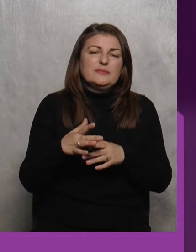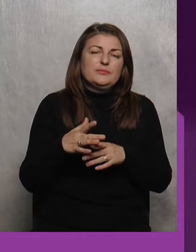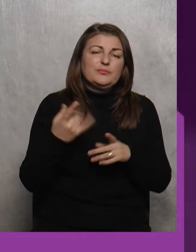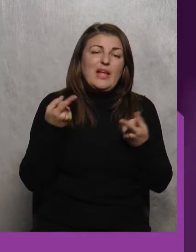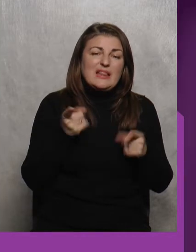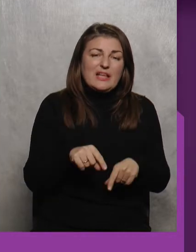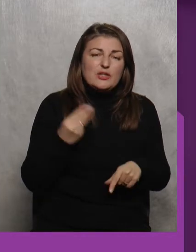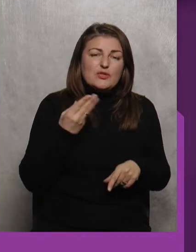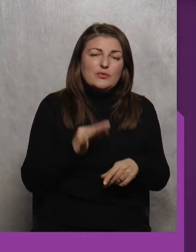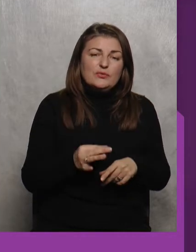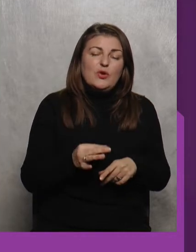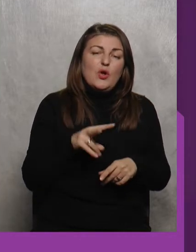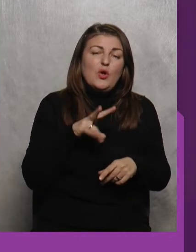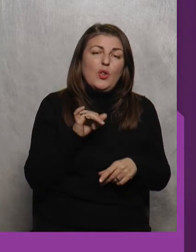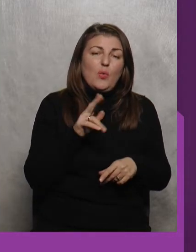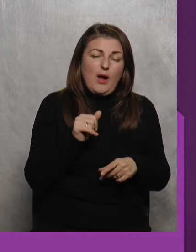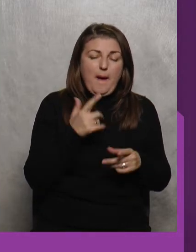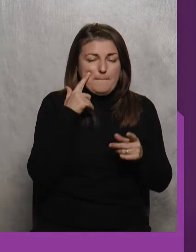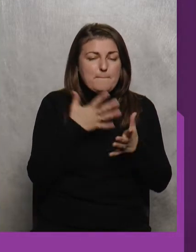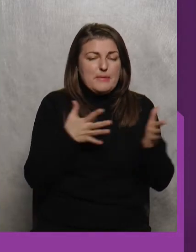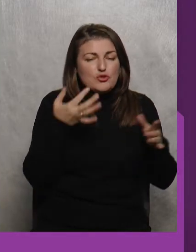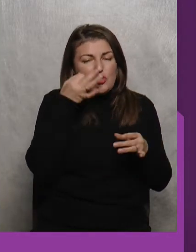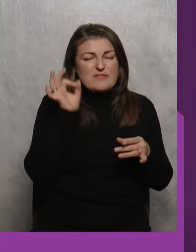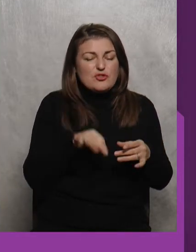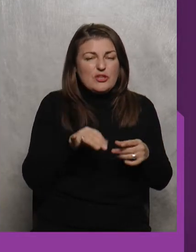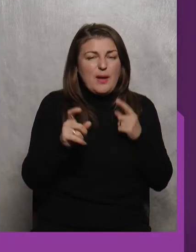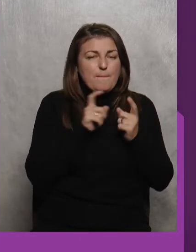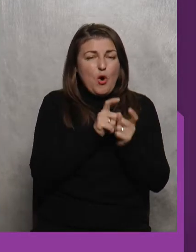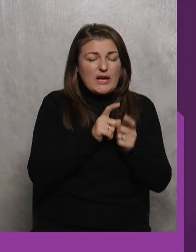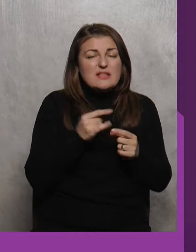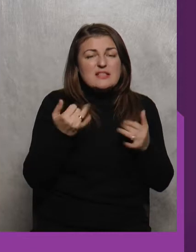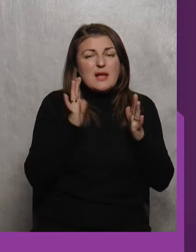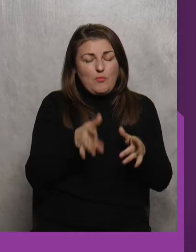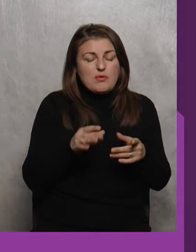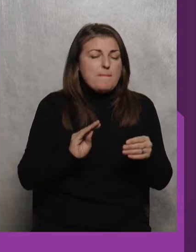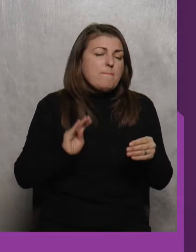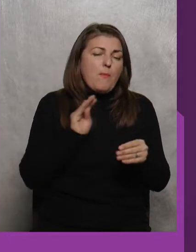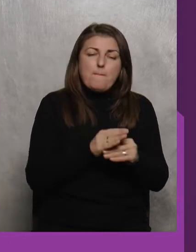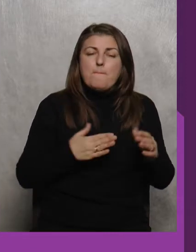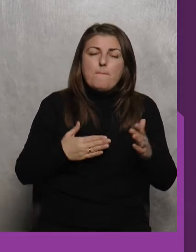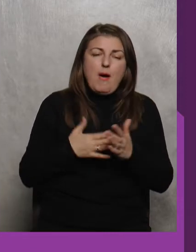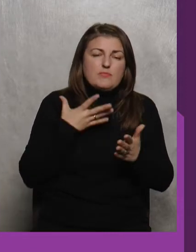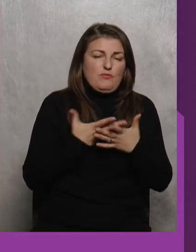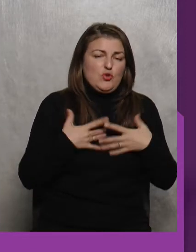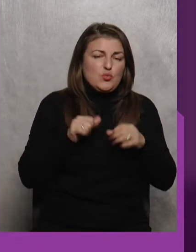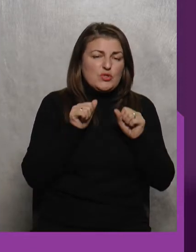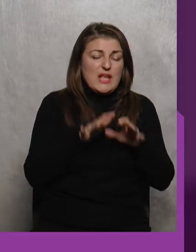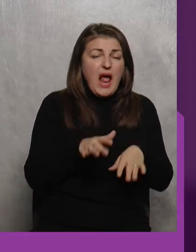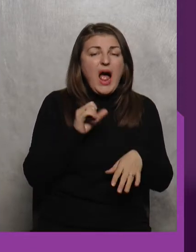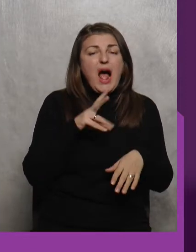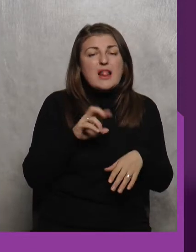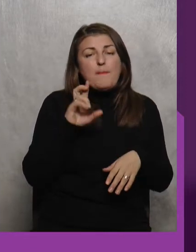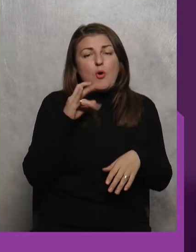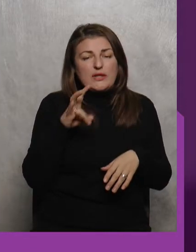відбувається те, що Лука більш досвідчений борець, і, відповідно, зараз буде прикладати максимум своїх зусиль. От. Але